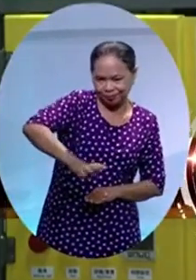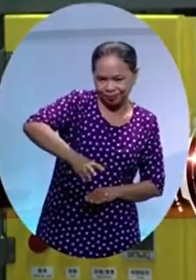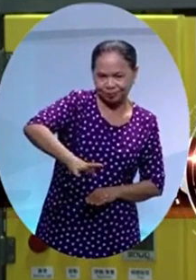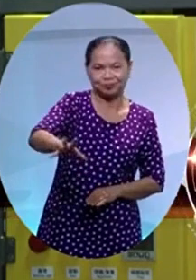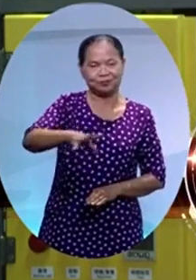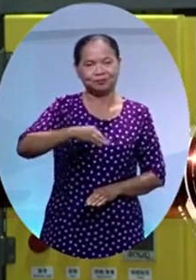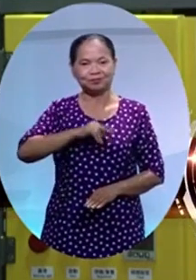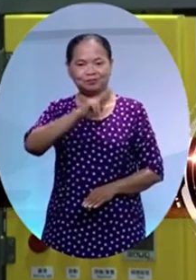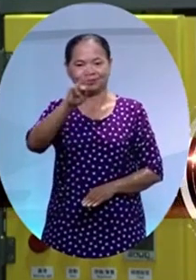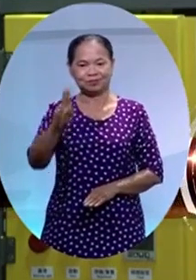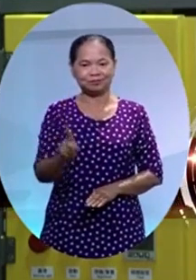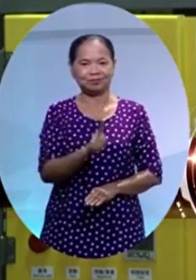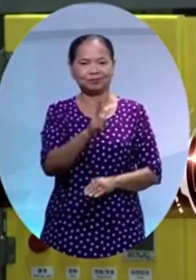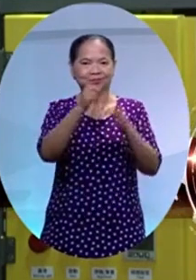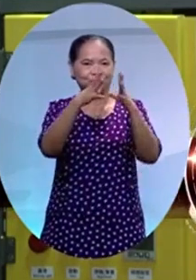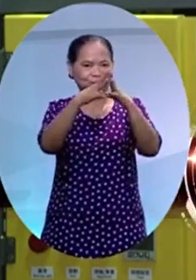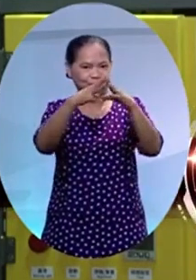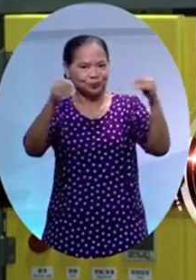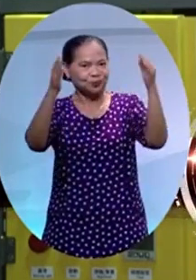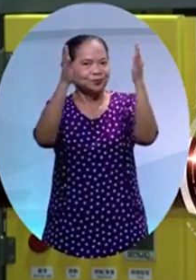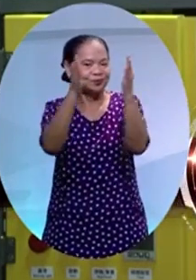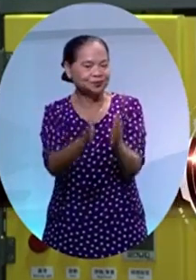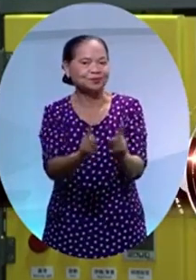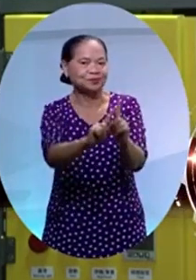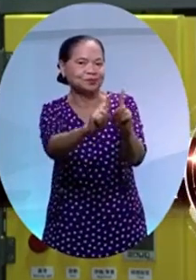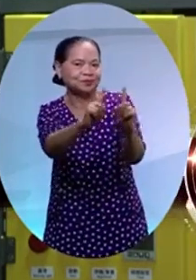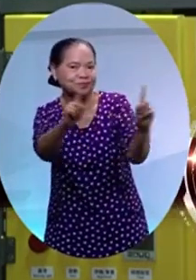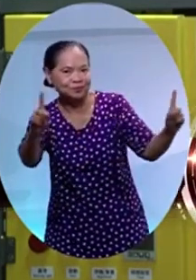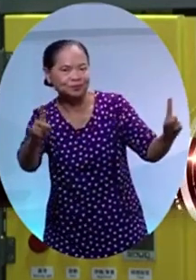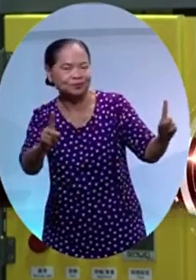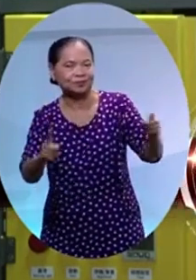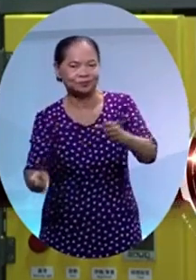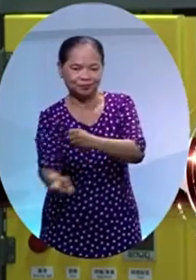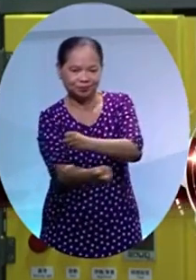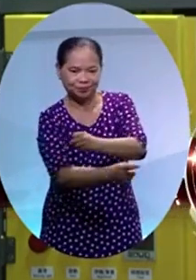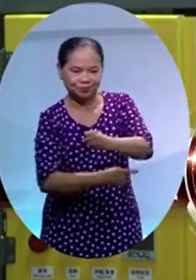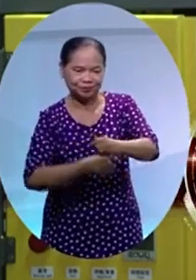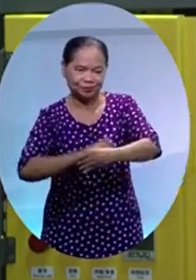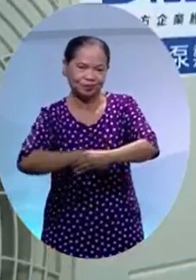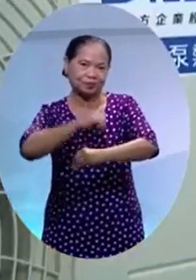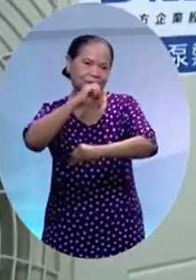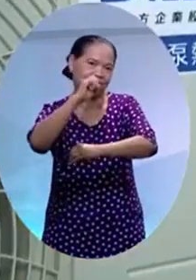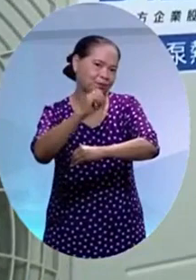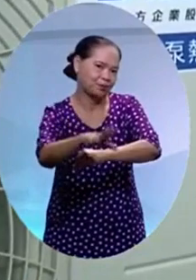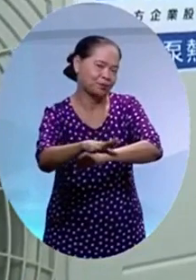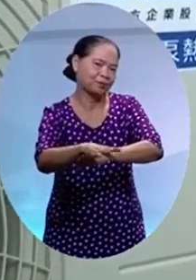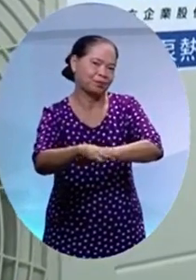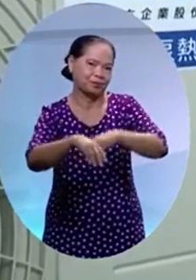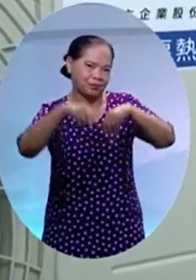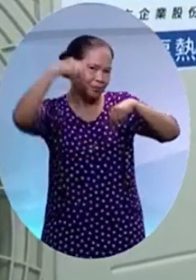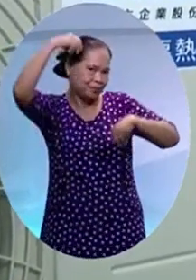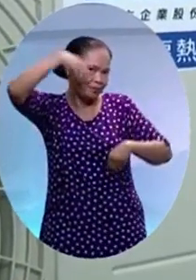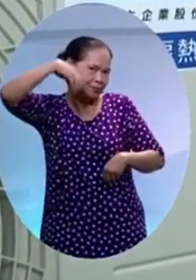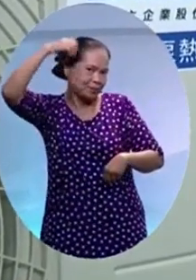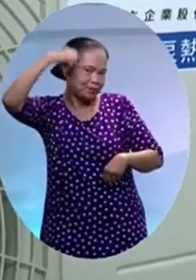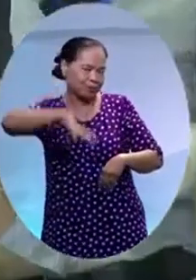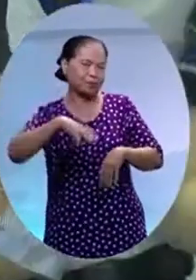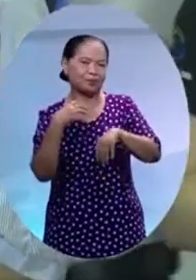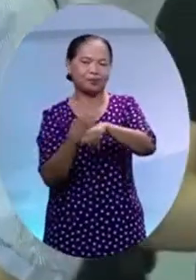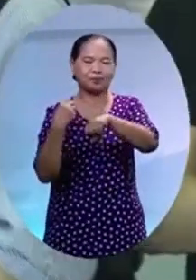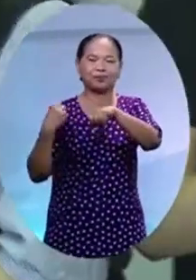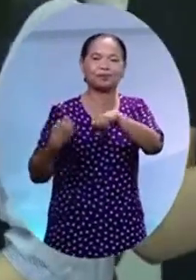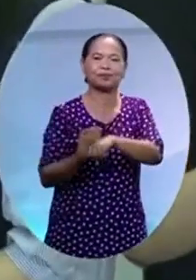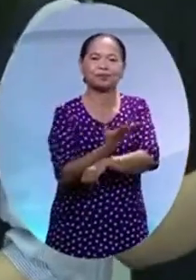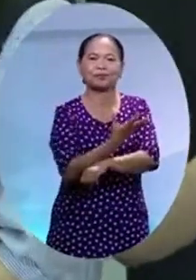ngành khác như là nông sản, hóa dầu, phân bón và dệt nhuộm. Công ty sản xuất thương mại công nghiệp Hiển